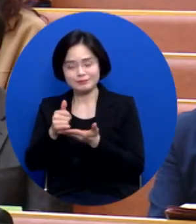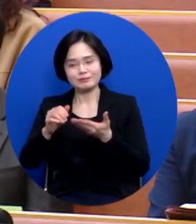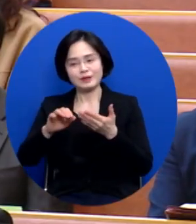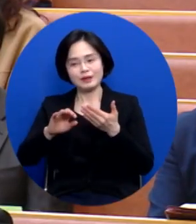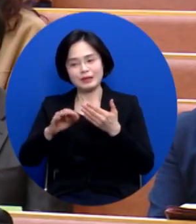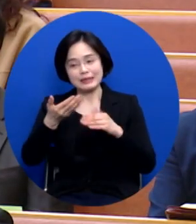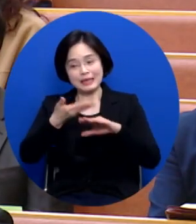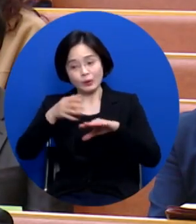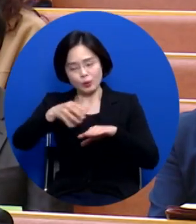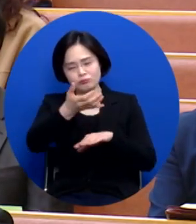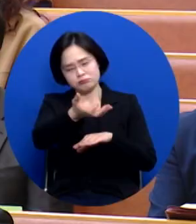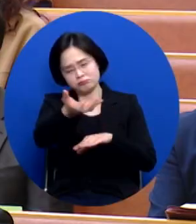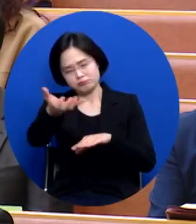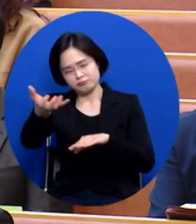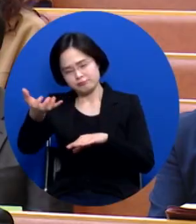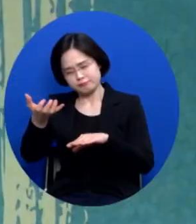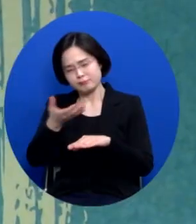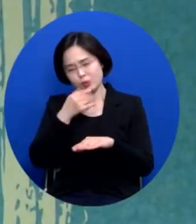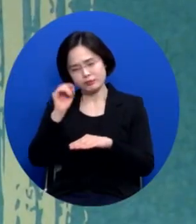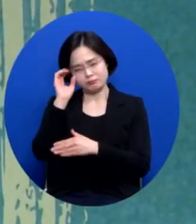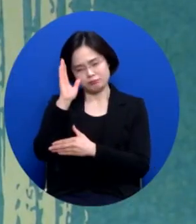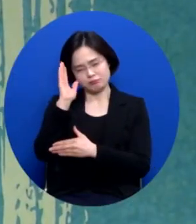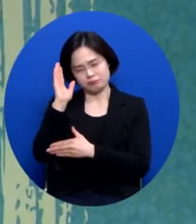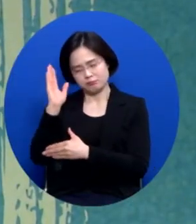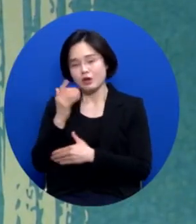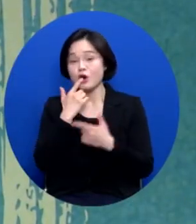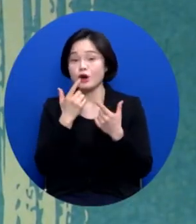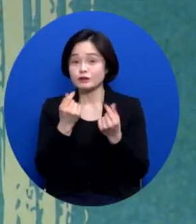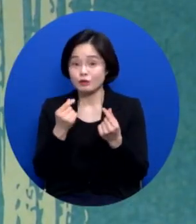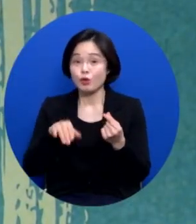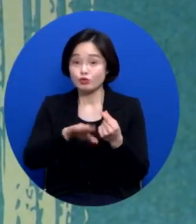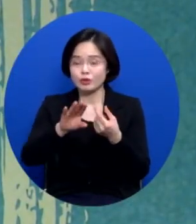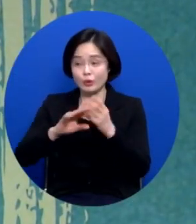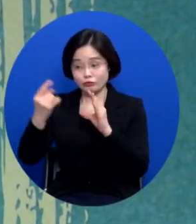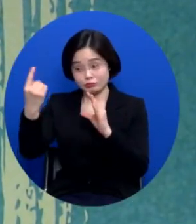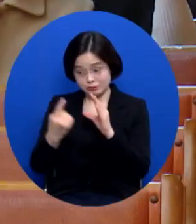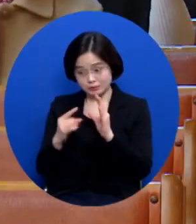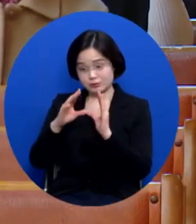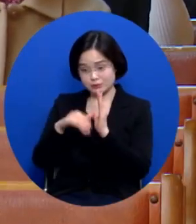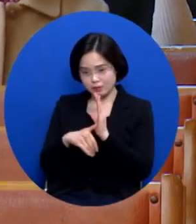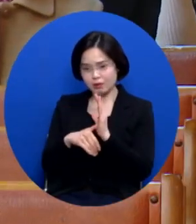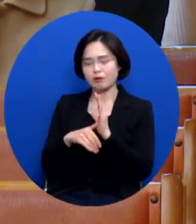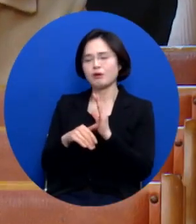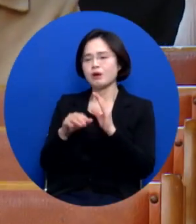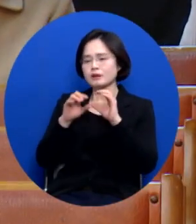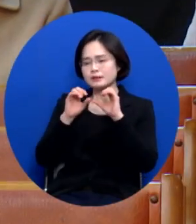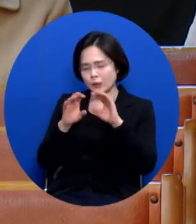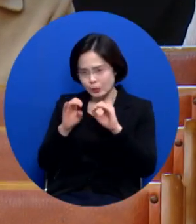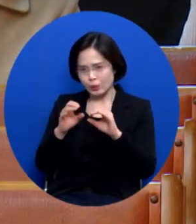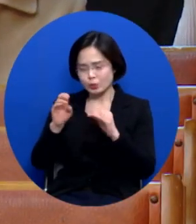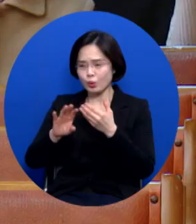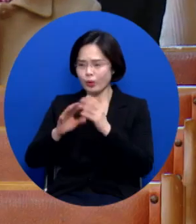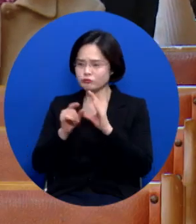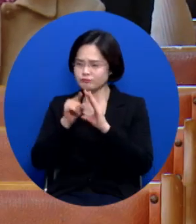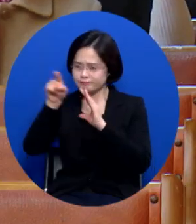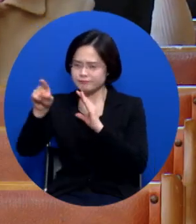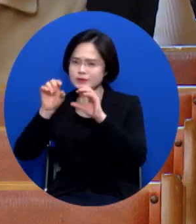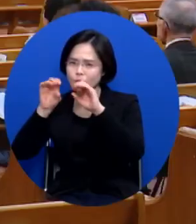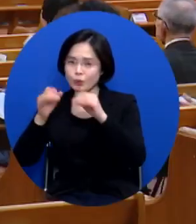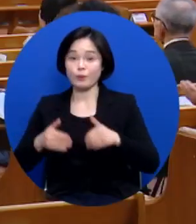우리도 이주민들에게 직접 다가가 진정한 제자를 양육해야 한다고 전했습니다. 한편 예장합동